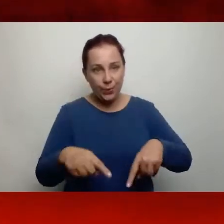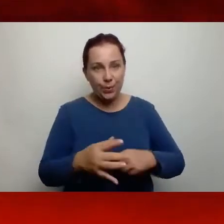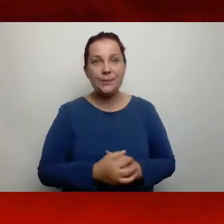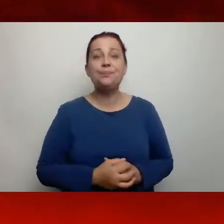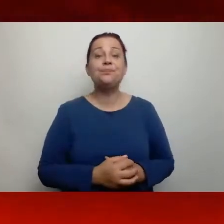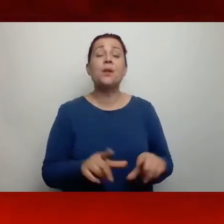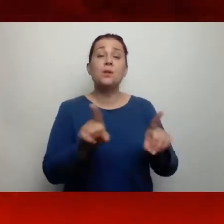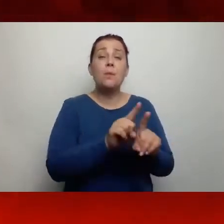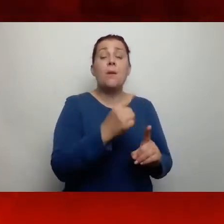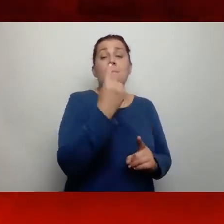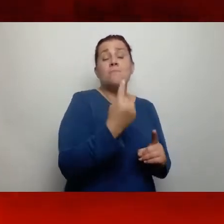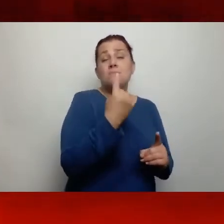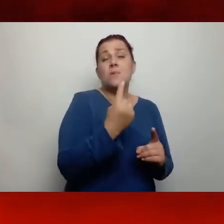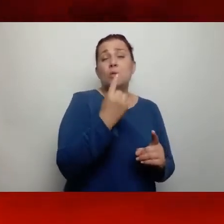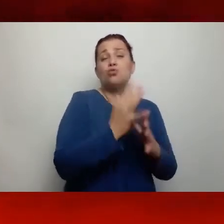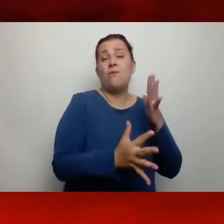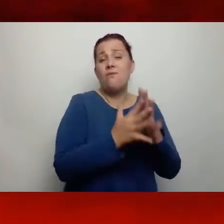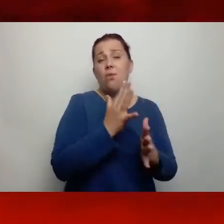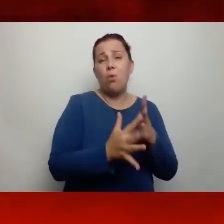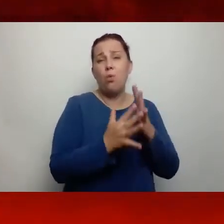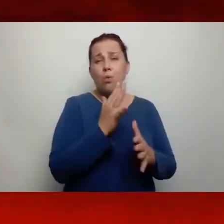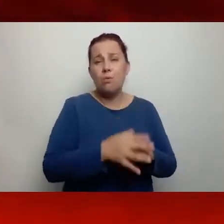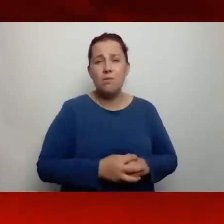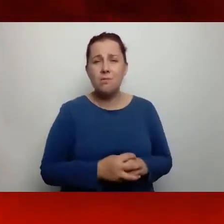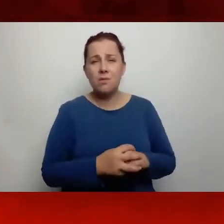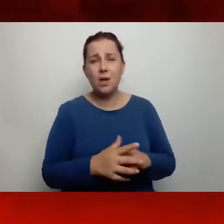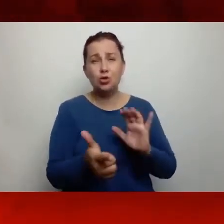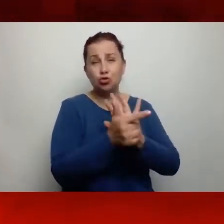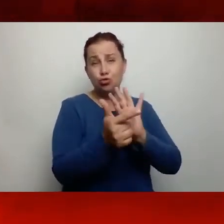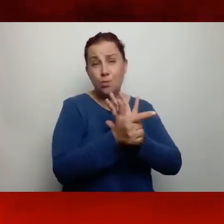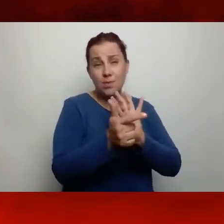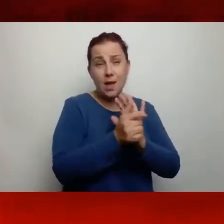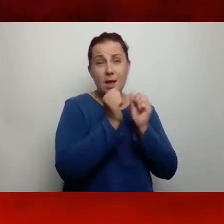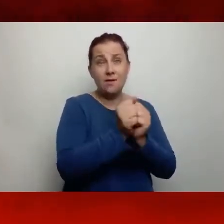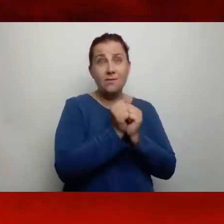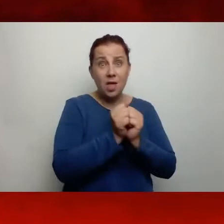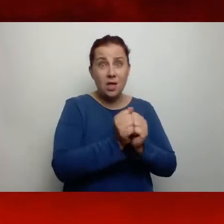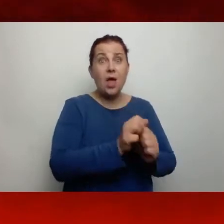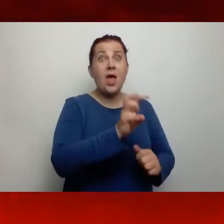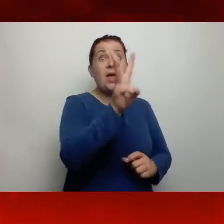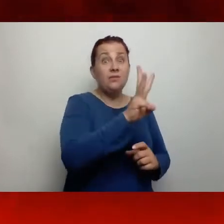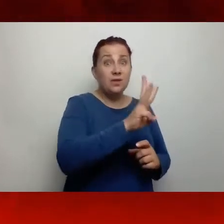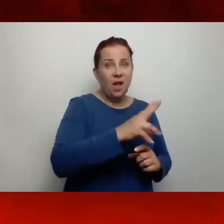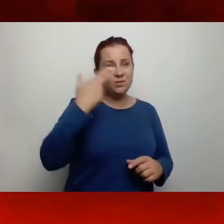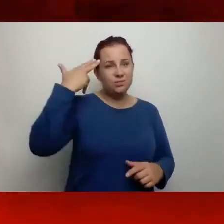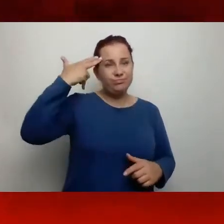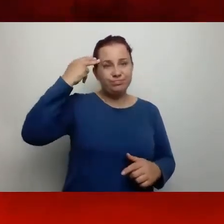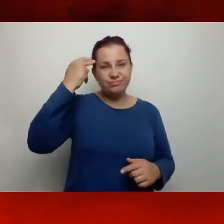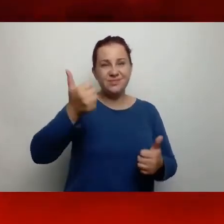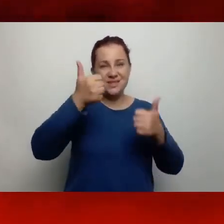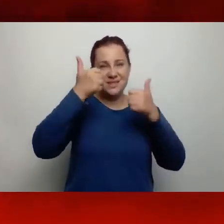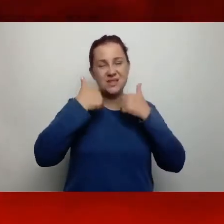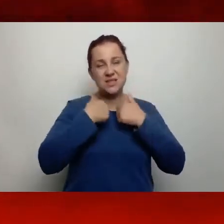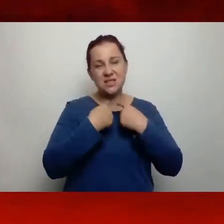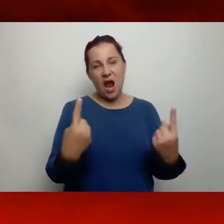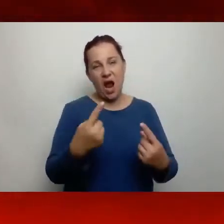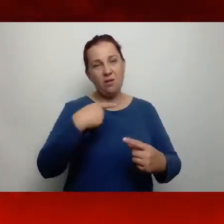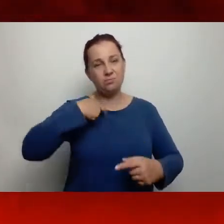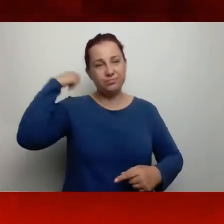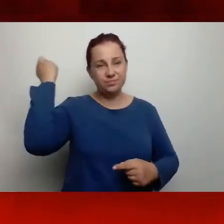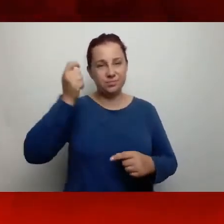agresji sowieckiej 17 września, dzień potem Witkacy popełnia samobójstwo, o czym będziemy chyba jeszcze w tej dyskusji rozmawiać.